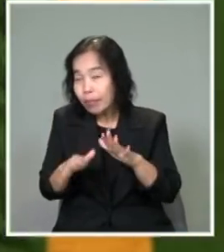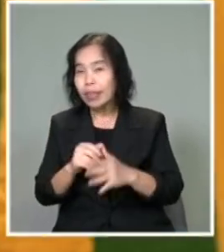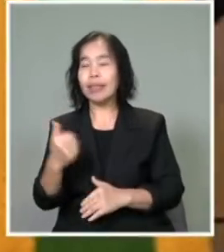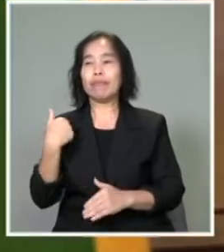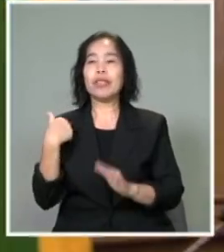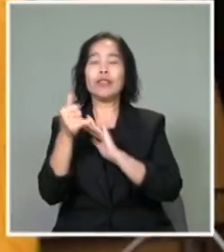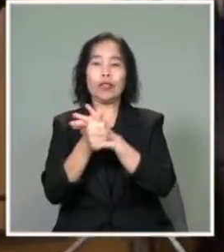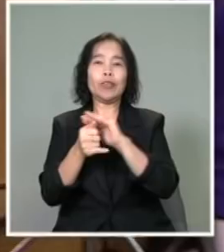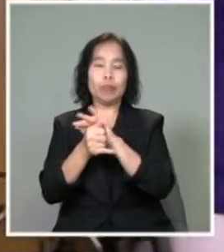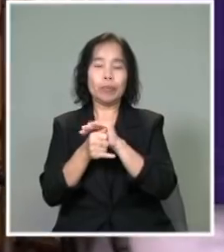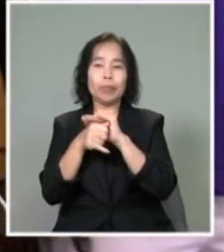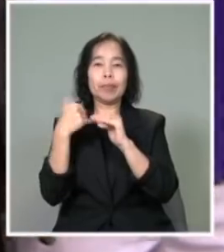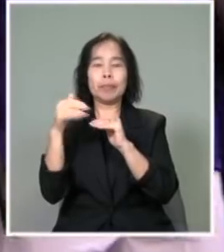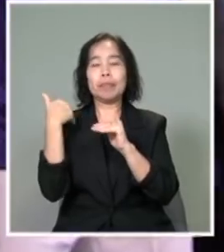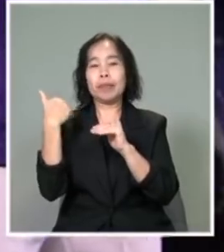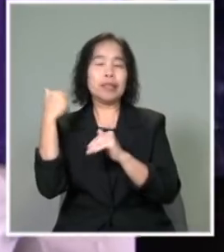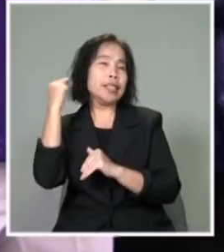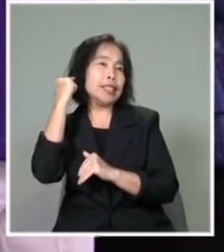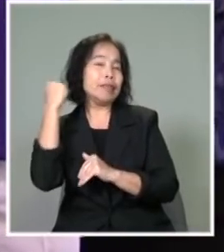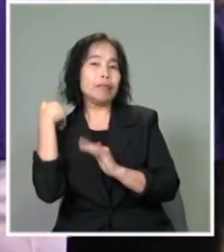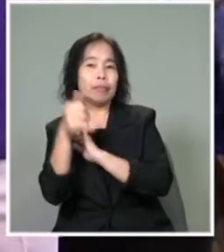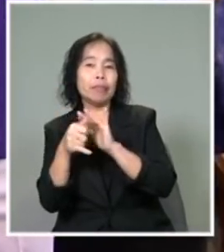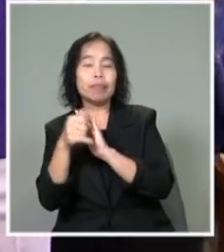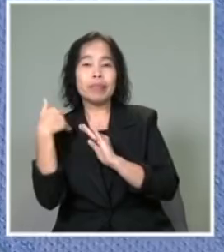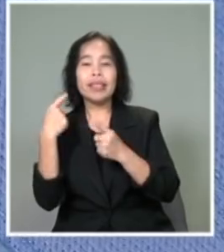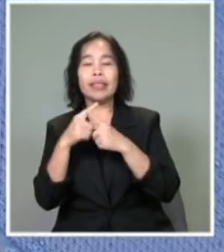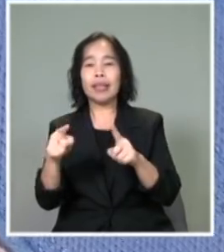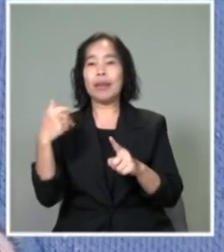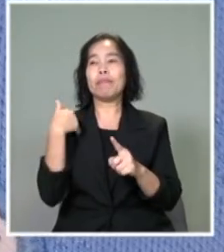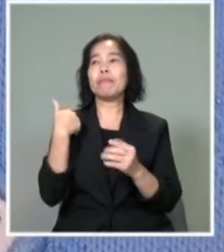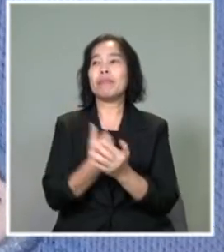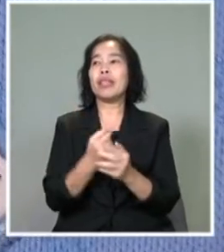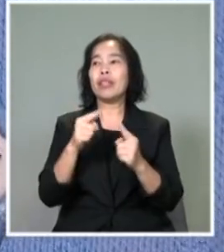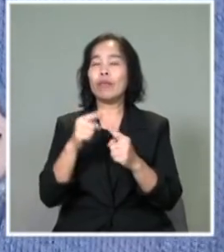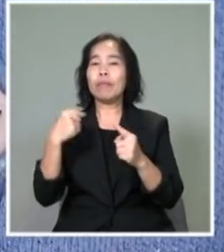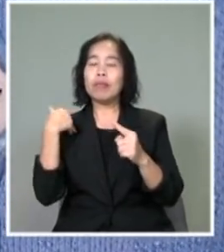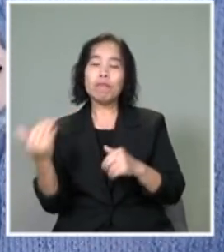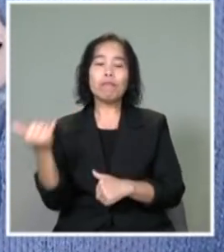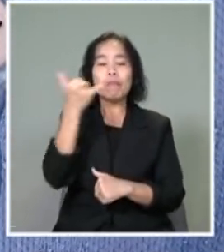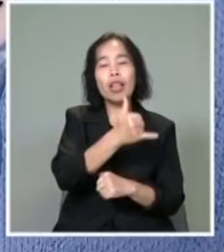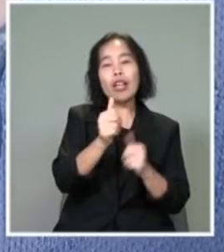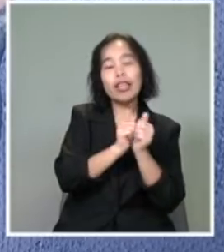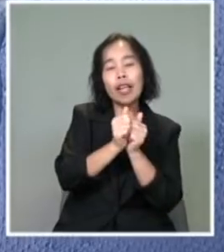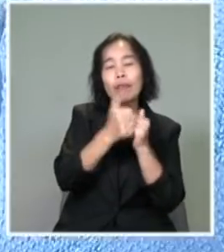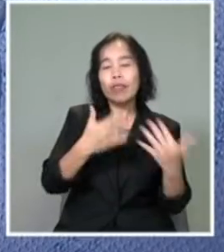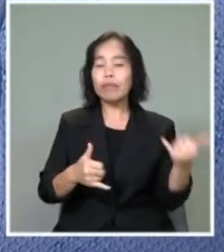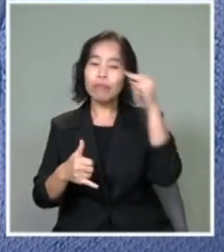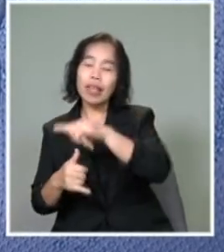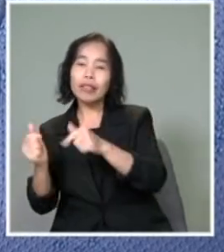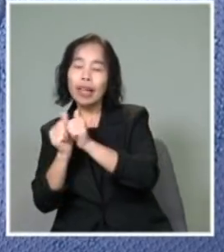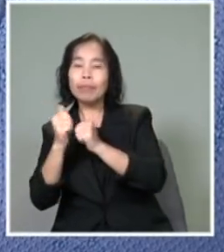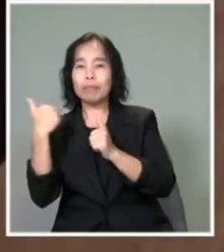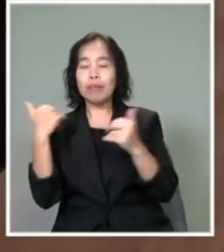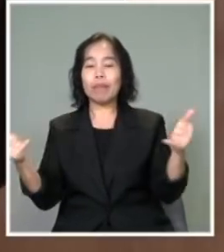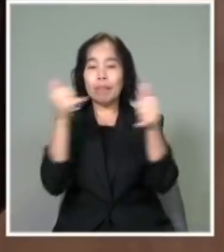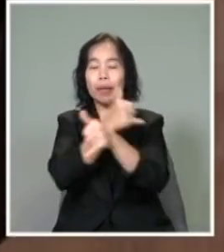ซ้อมเชียร์นี่น่าจะคึกคักพอสมควรทุกโรงเรียนนี่ก็มีล่าสุดก็เพิ่งมีกิจกรรมจตุรมิตรเย่าเยือนนะครับก็เป็นการให้โรงเรียนต่างๆ